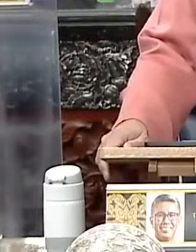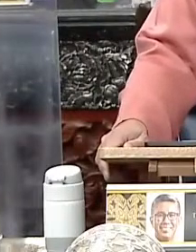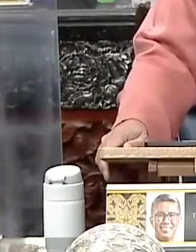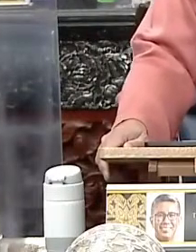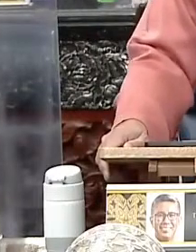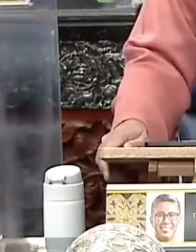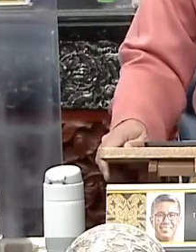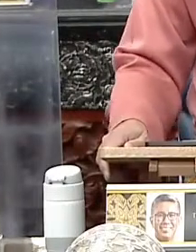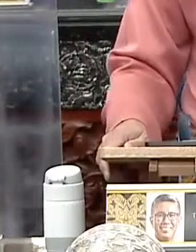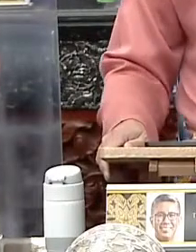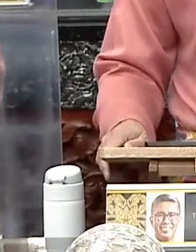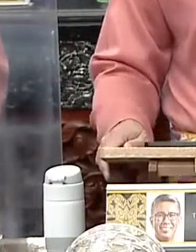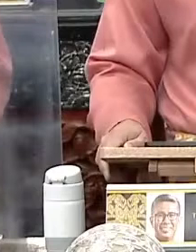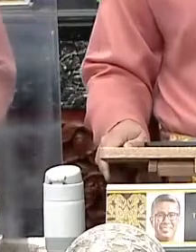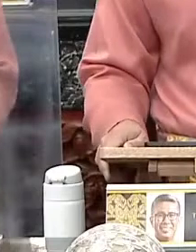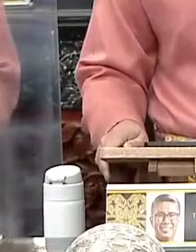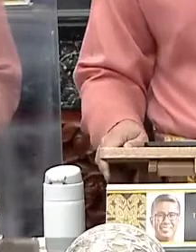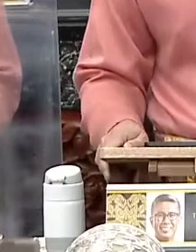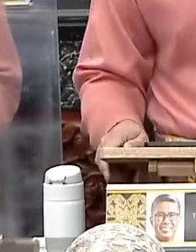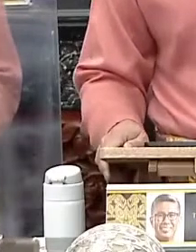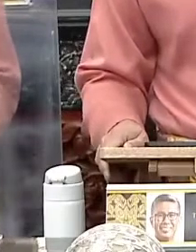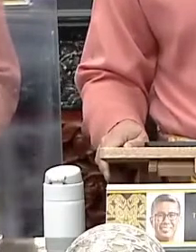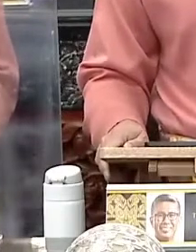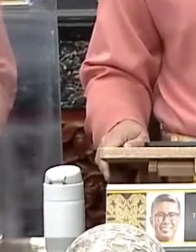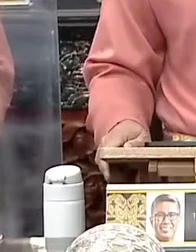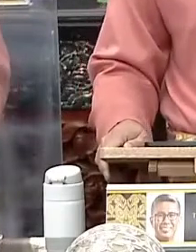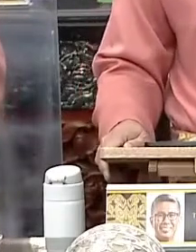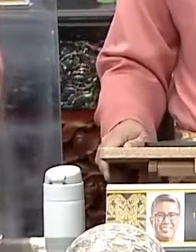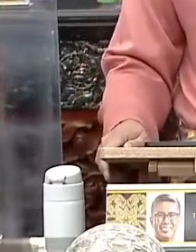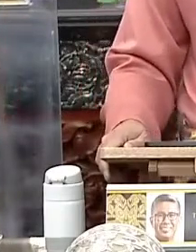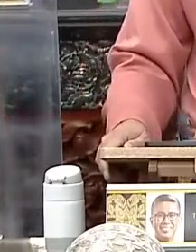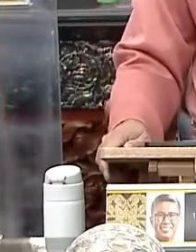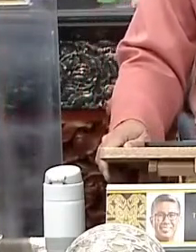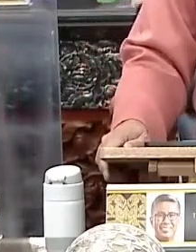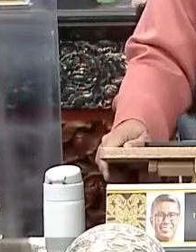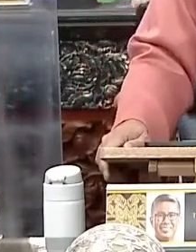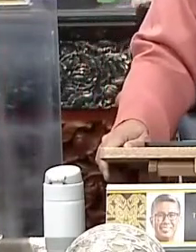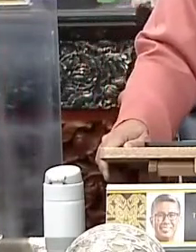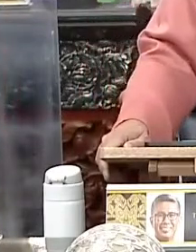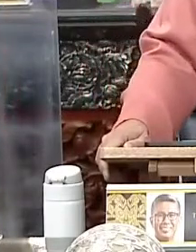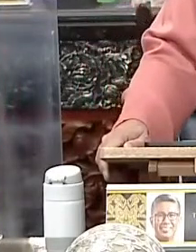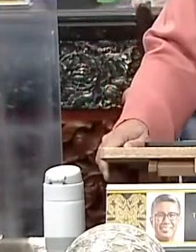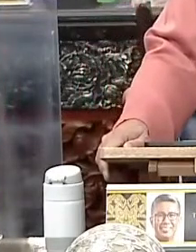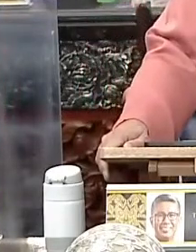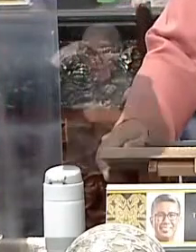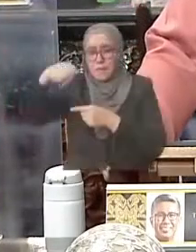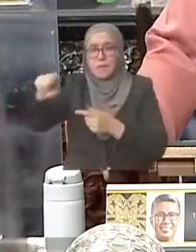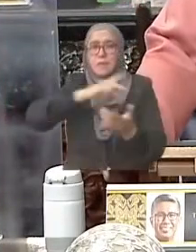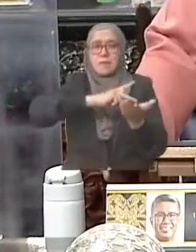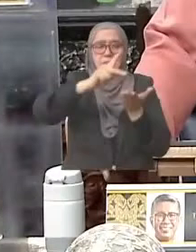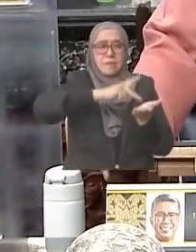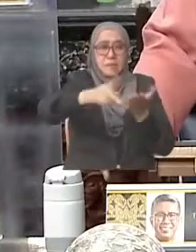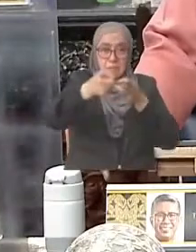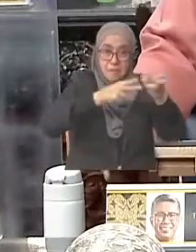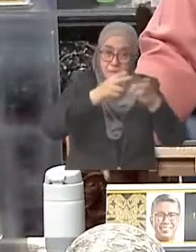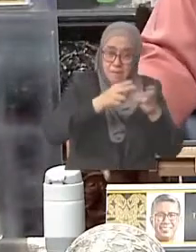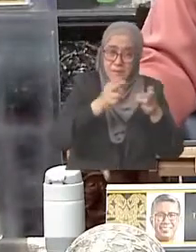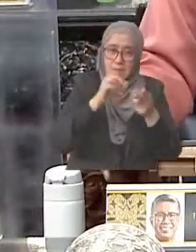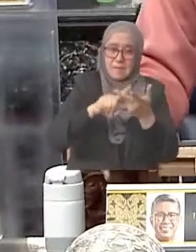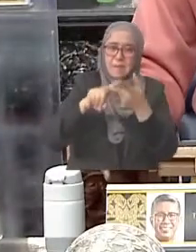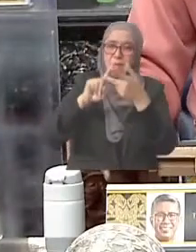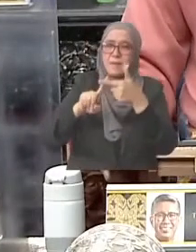kerajaan bercadang untuk menyediakan 233 perempuan 5 bilang lengket bagi belanja mengurus